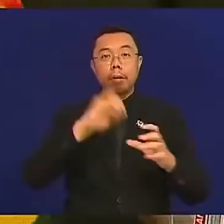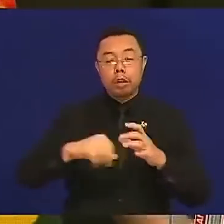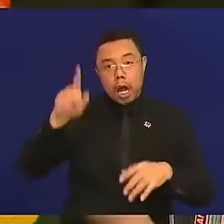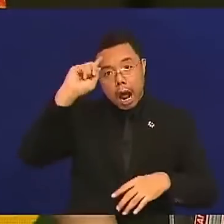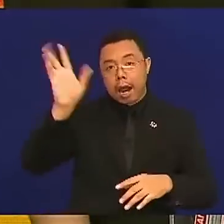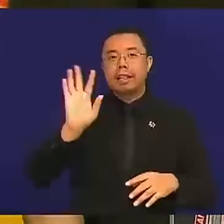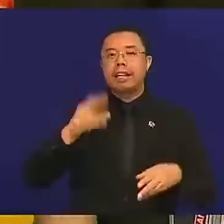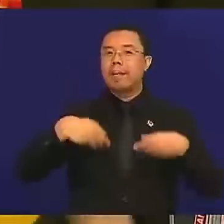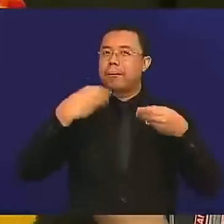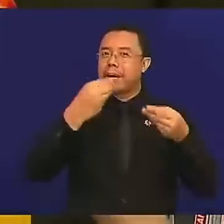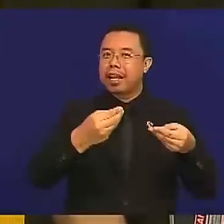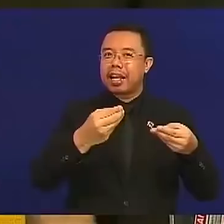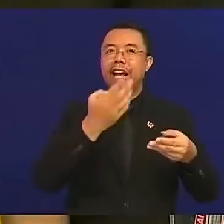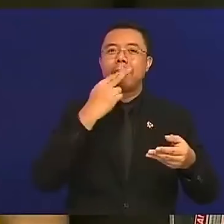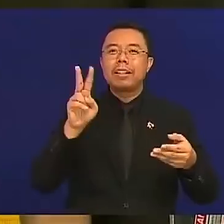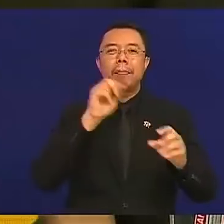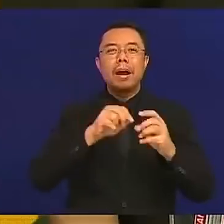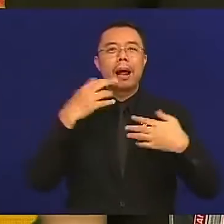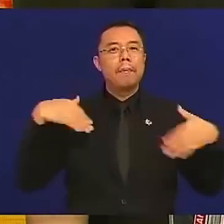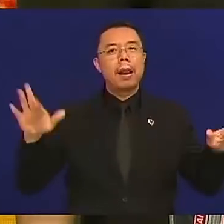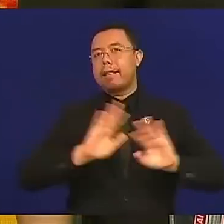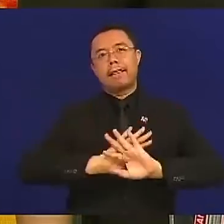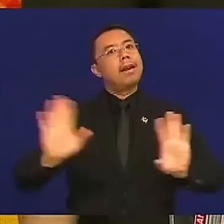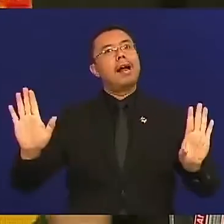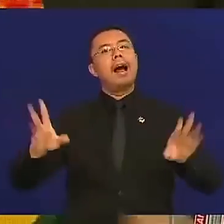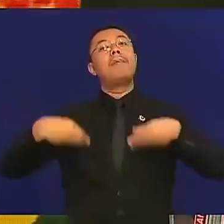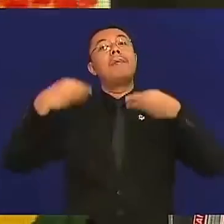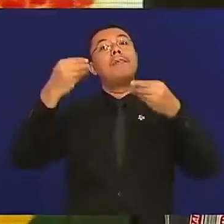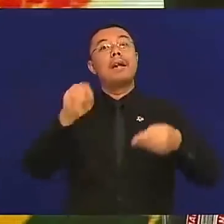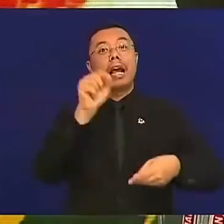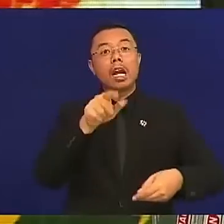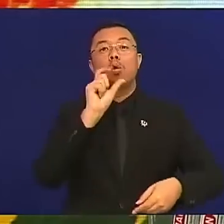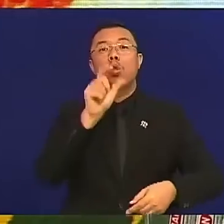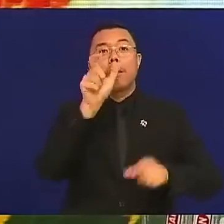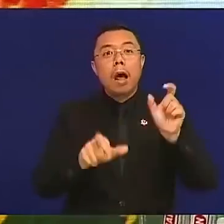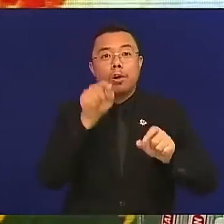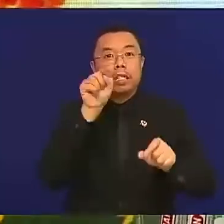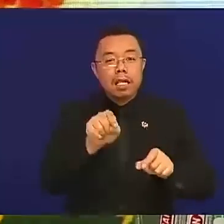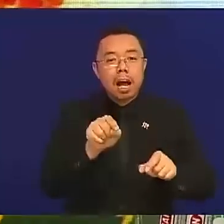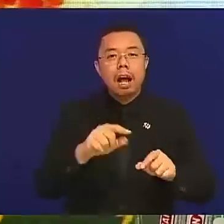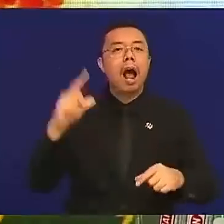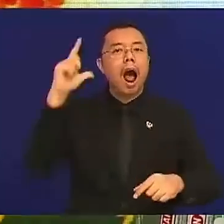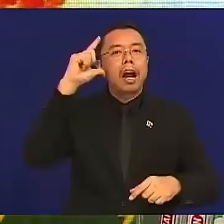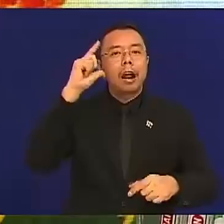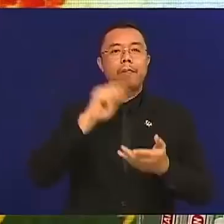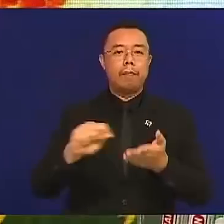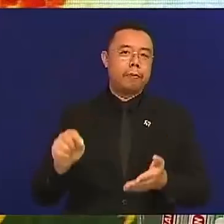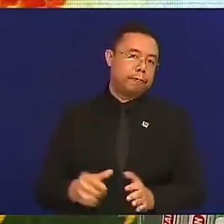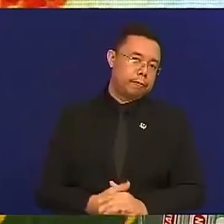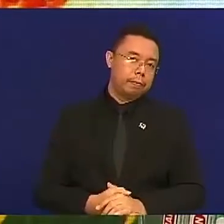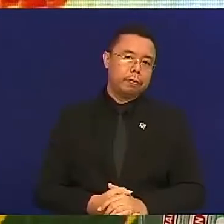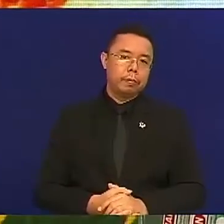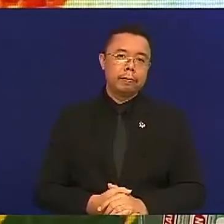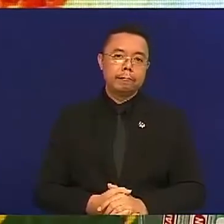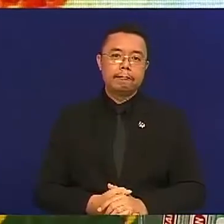tidak mempercayakannya kepada malaikat. Allah mempercayakannya kepada manusia, Adam.